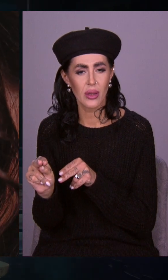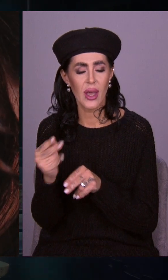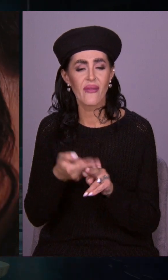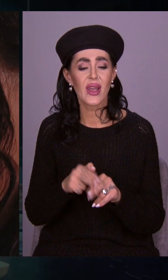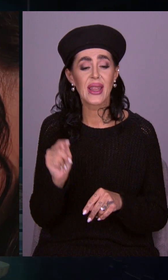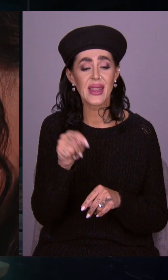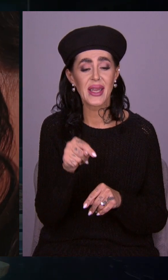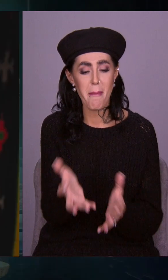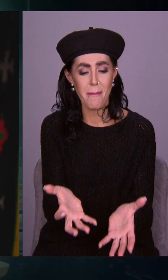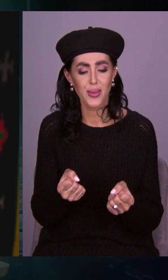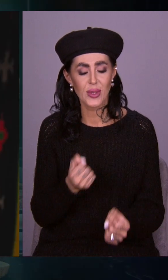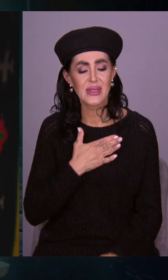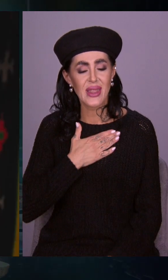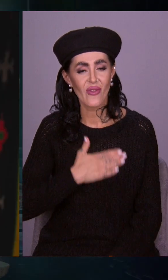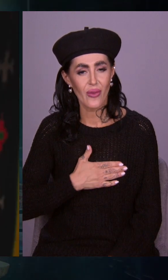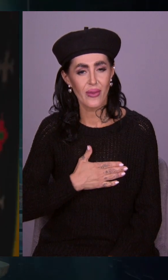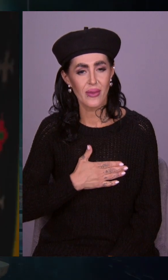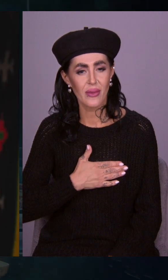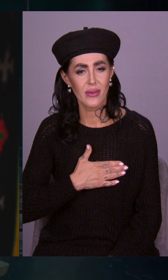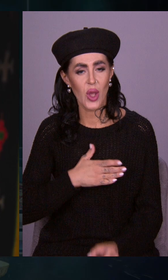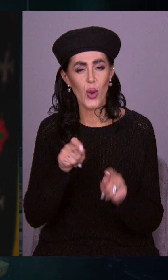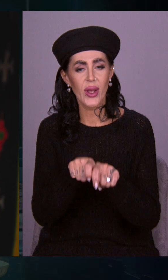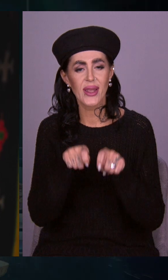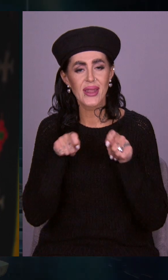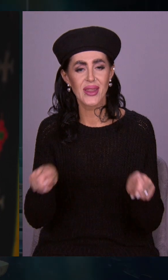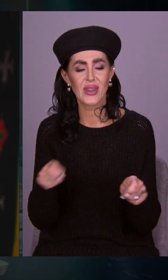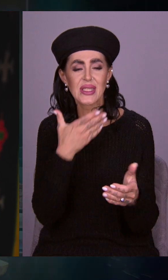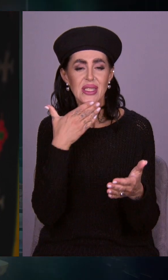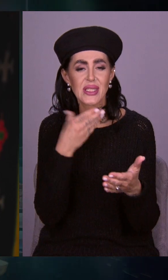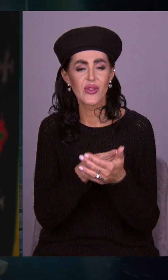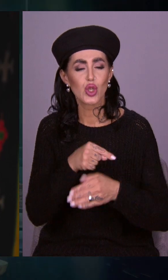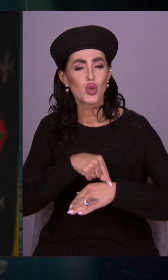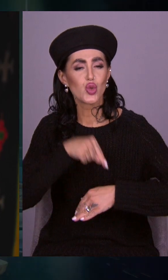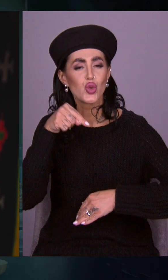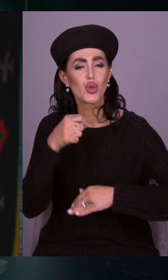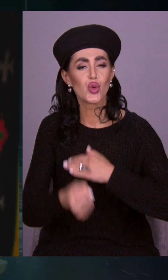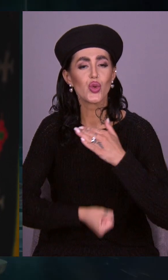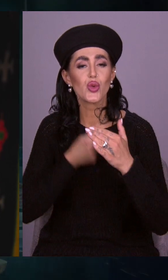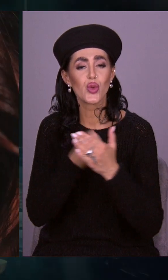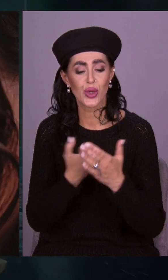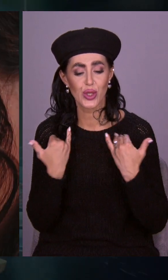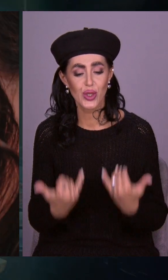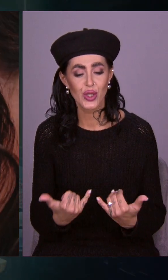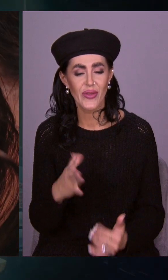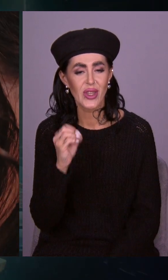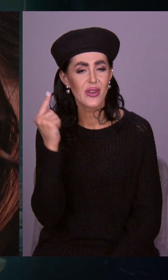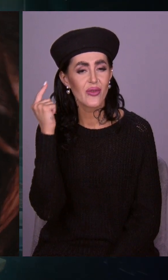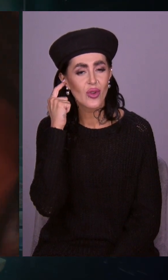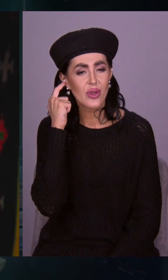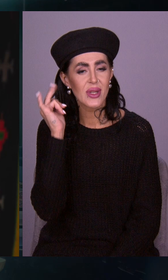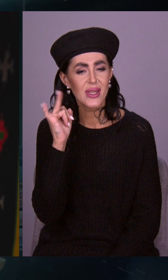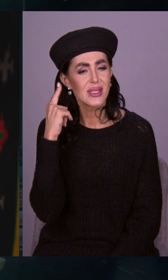отримують задоволення. Відкривай свої чутливі до вітчизняного контенту вушка і